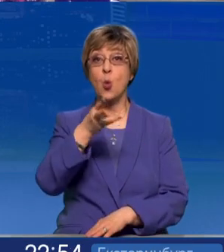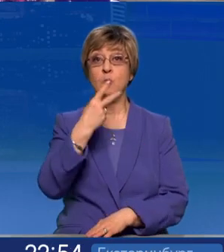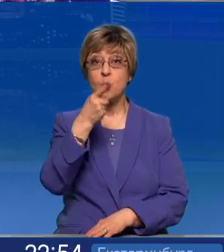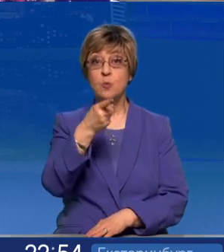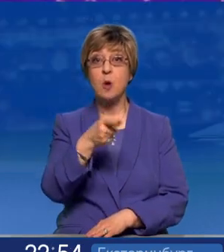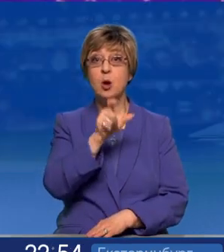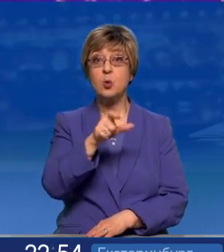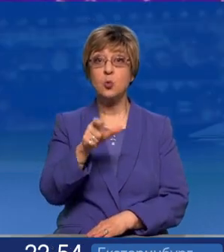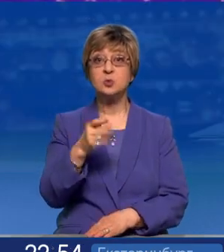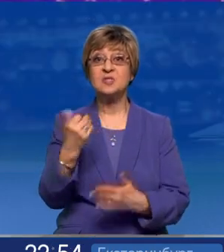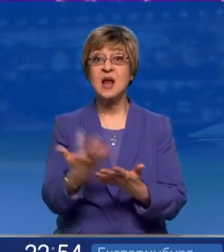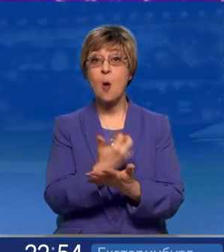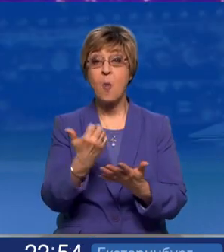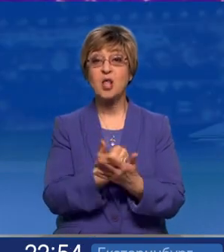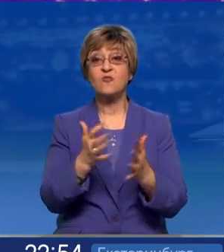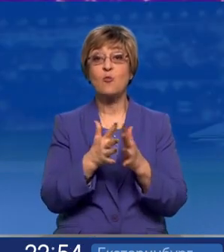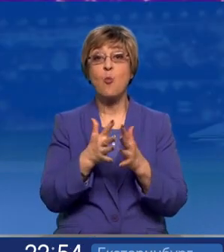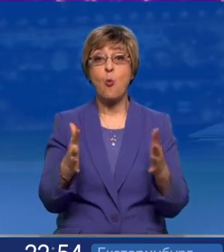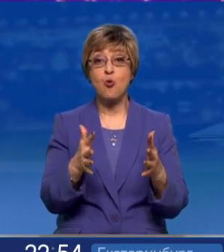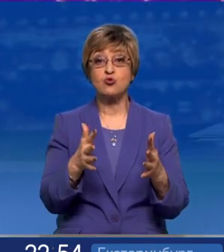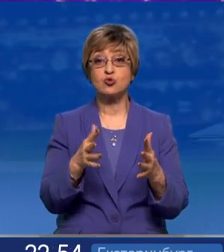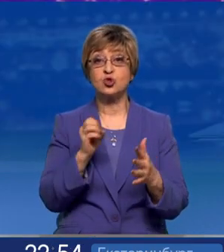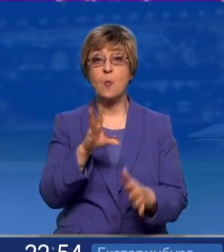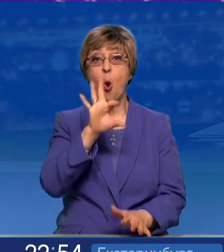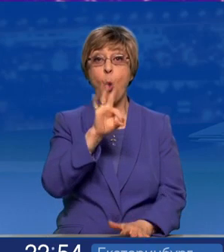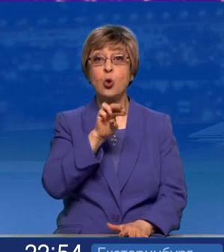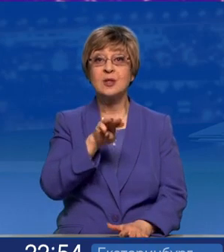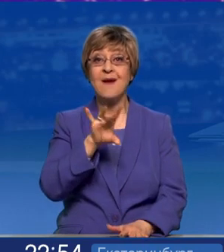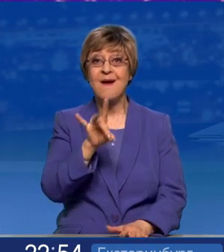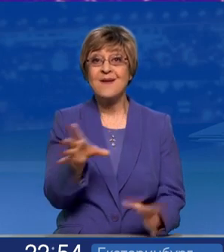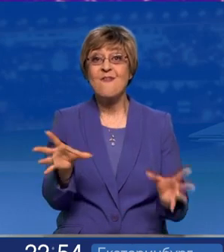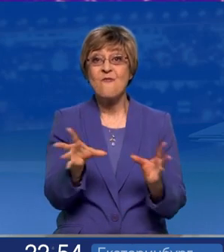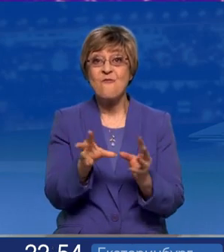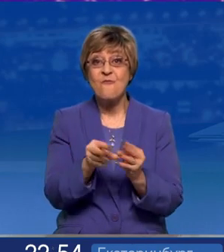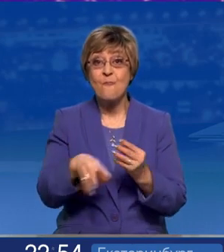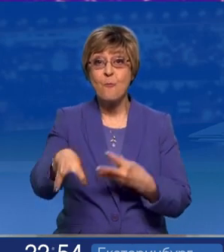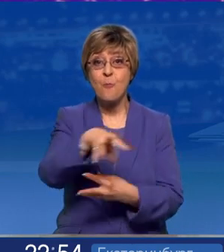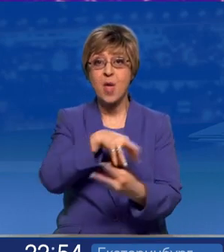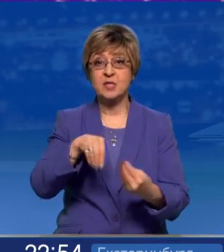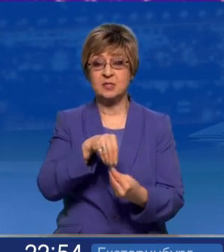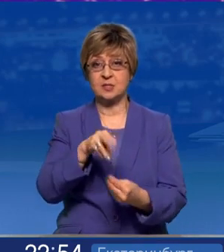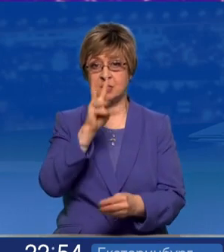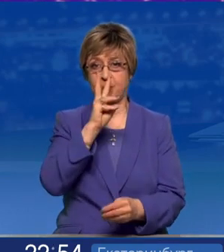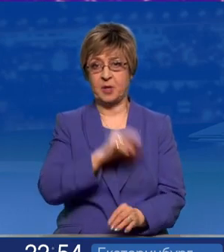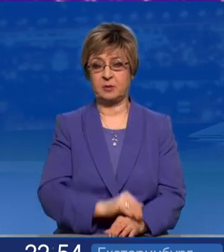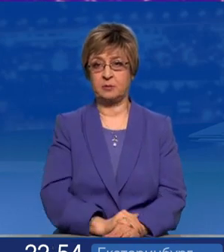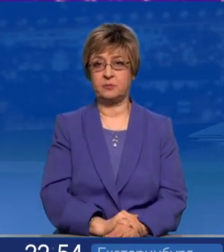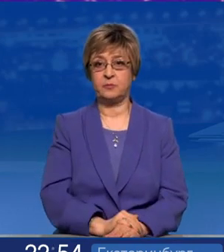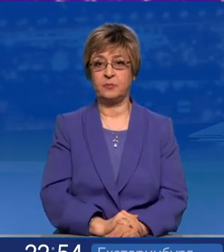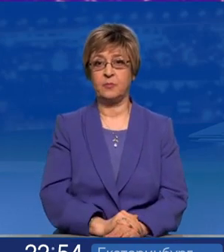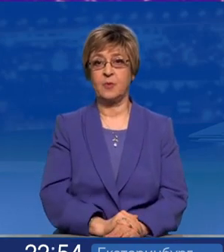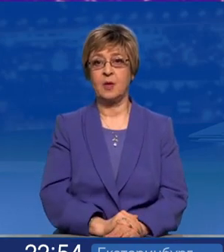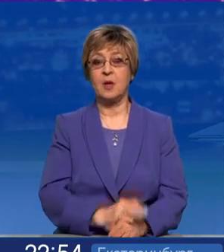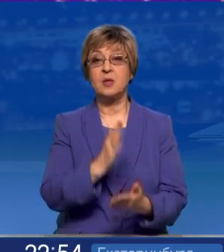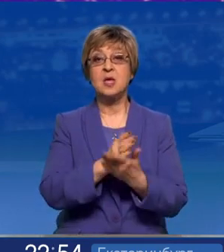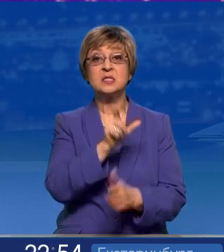зарабатывают просто больше, чем, понимаете, весь УТР вместе взятый, да? Совершенно верно. Вот, но есть, понимаете, есть люди, которые, как сказать, они понимают, что